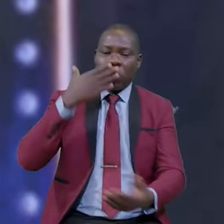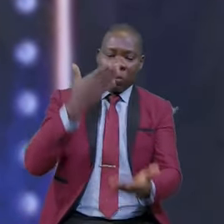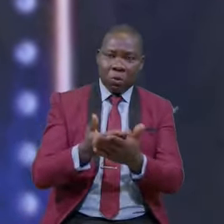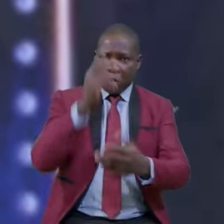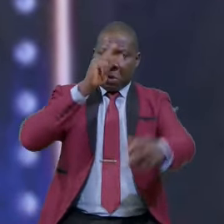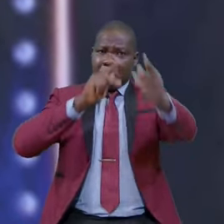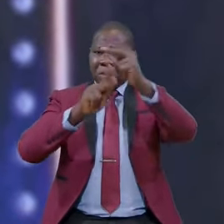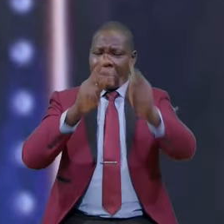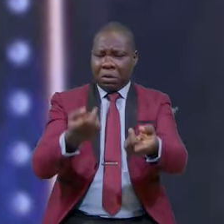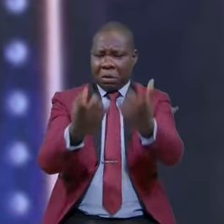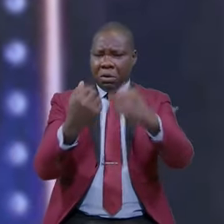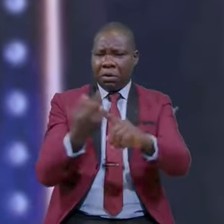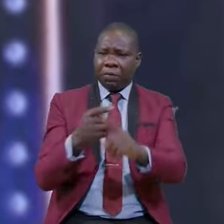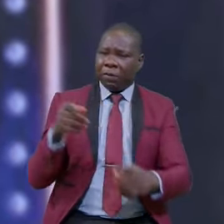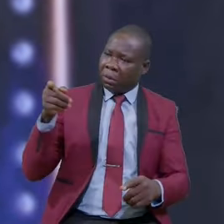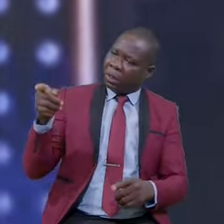comme apôtres, comme